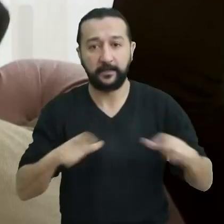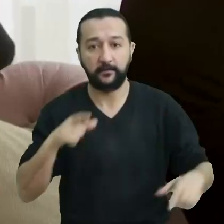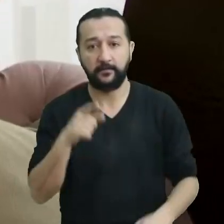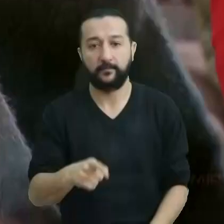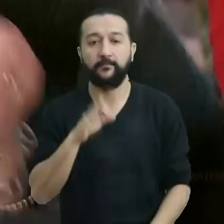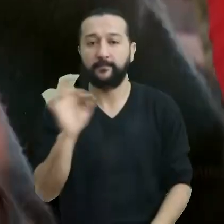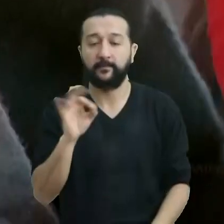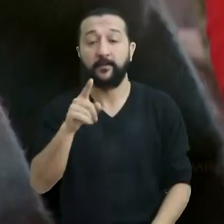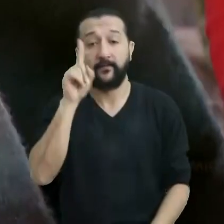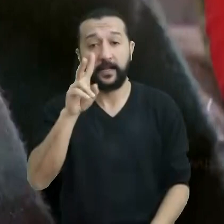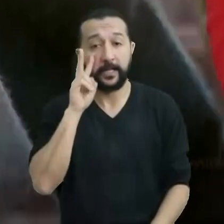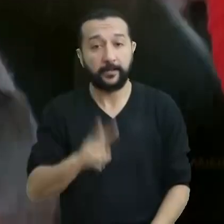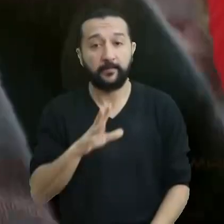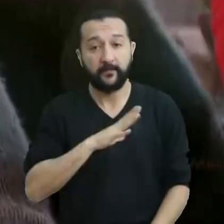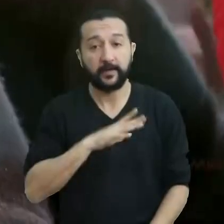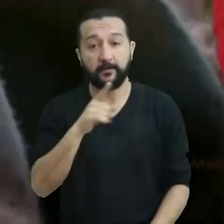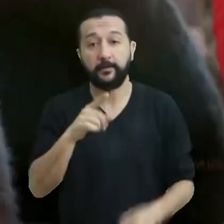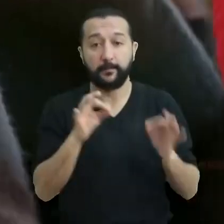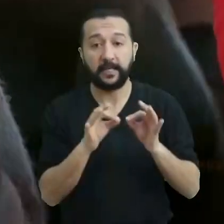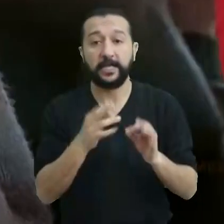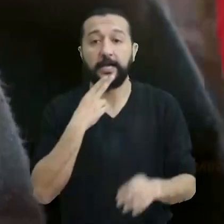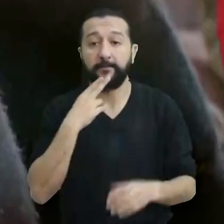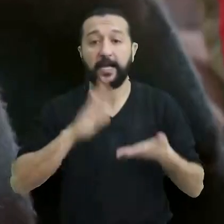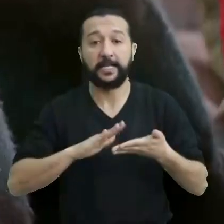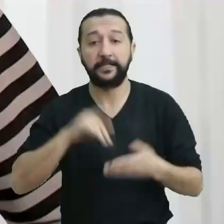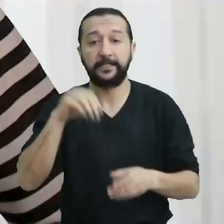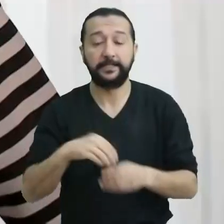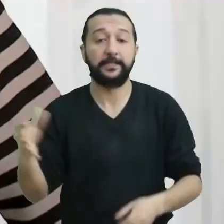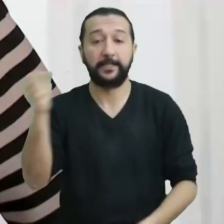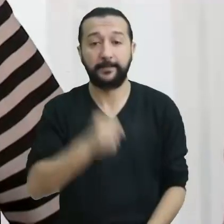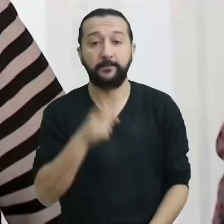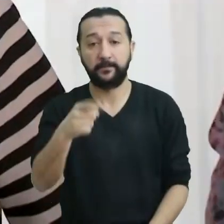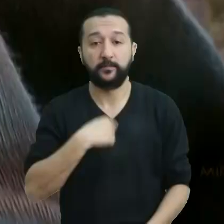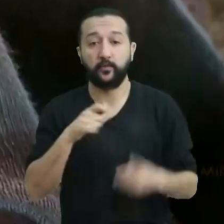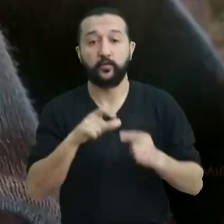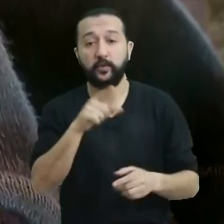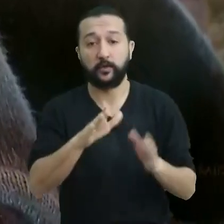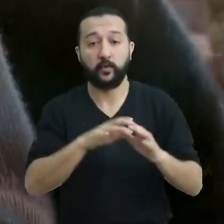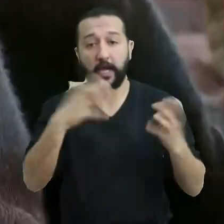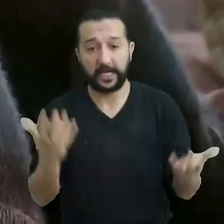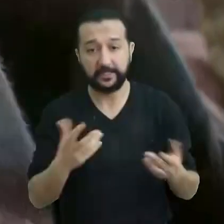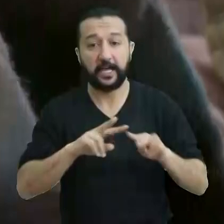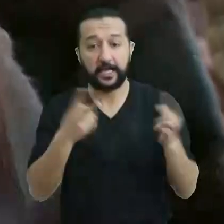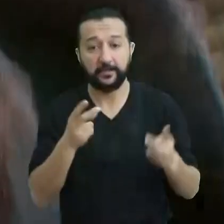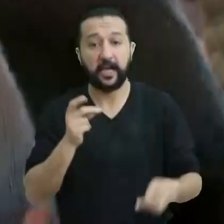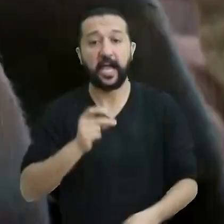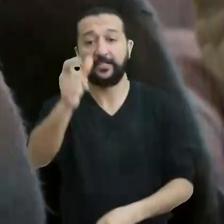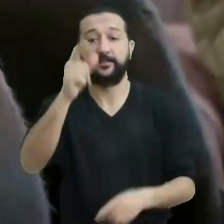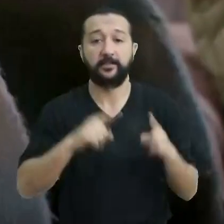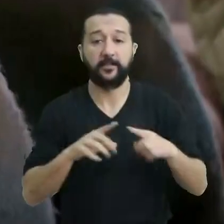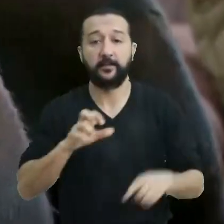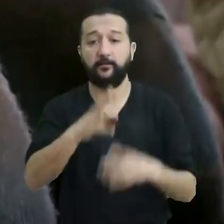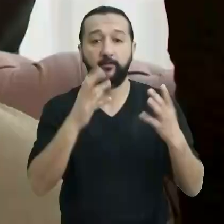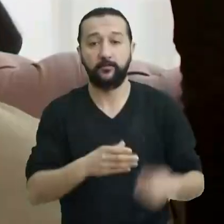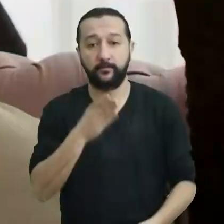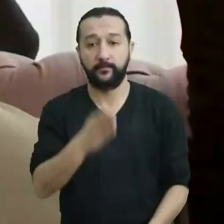ya. Allahi billahi bak Başak Hanım bir arkadaşı için getirmiş. Abizim Şükrü de onun kutusunun kapağını açmış, tarantula